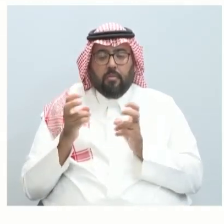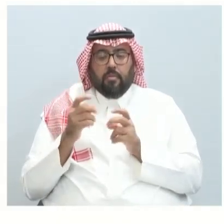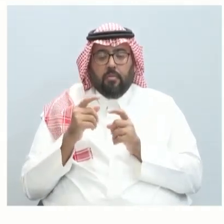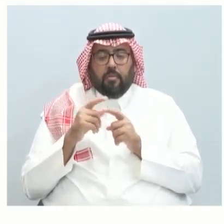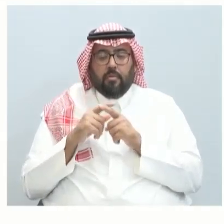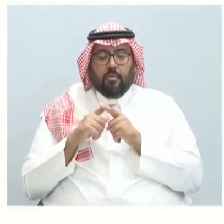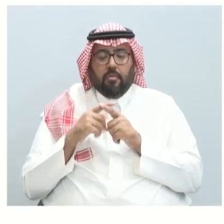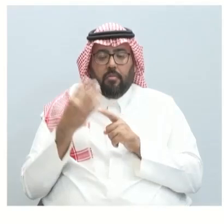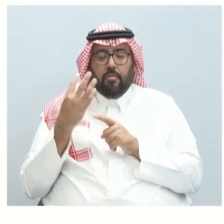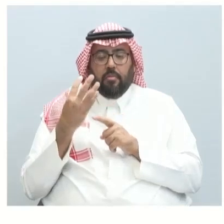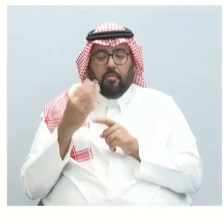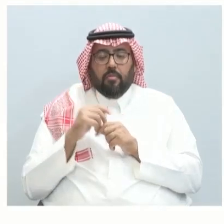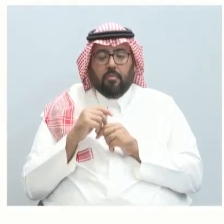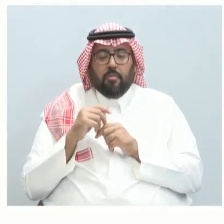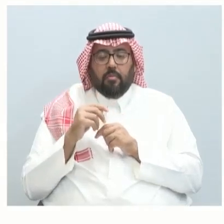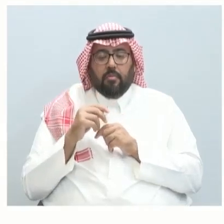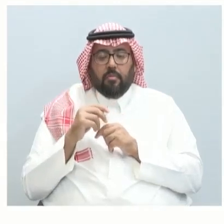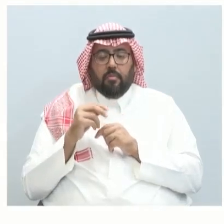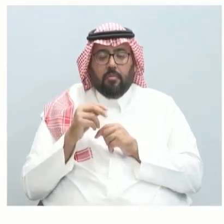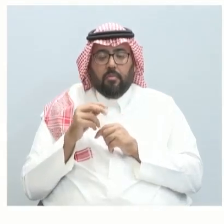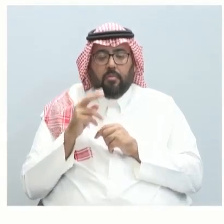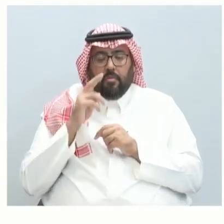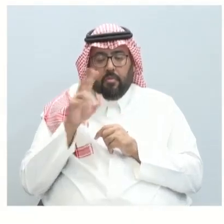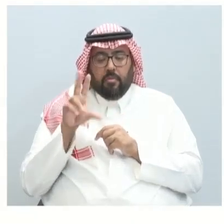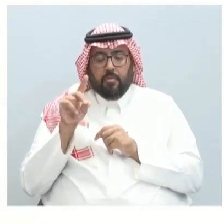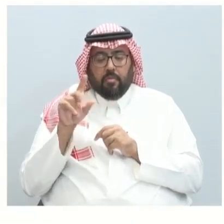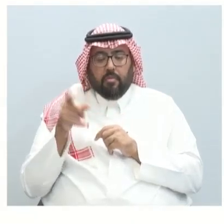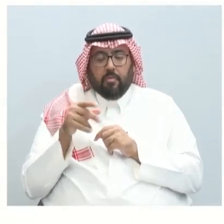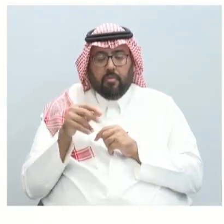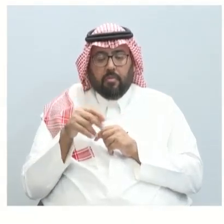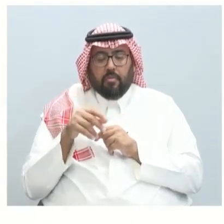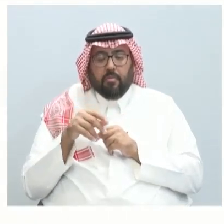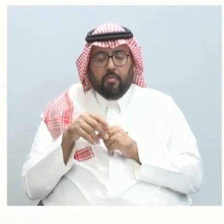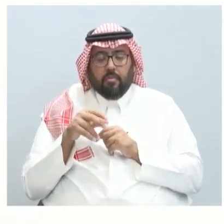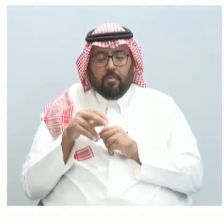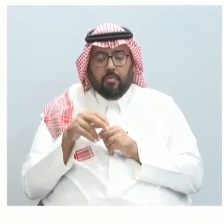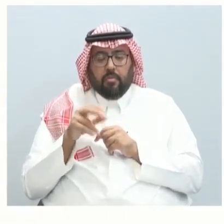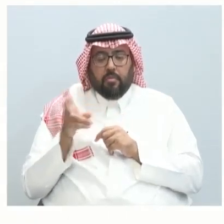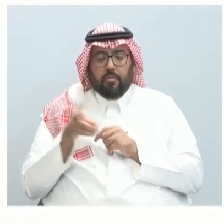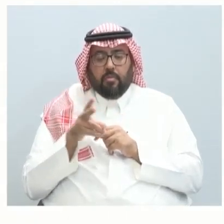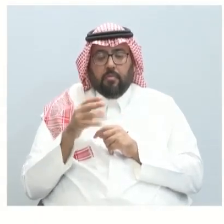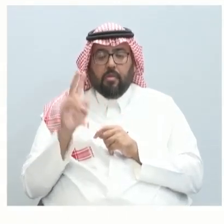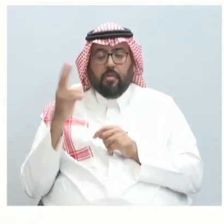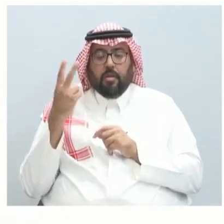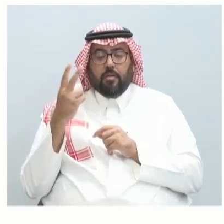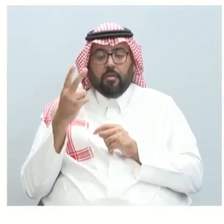مئه مضروبه في كم في اربعه وهنا القطر اربعه سم اذا تساوي